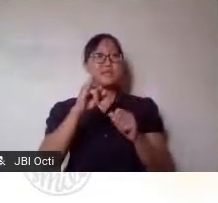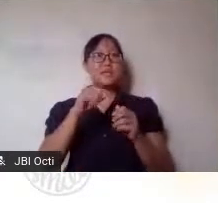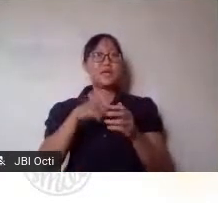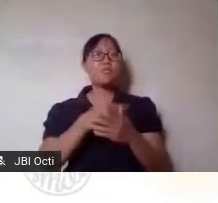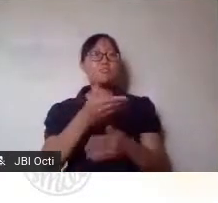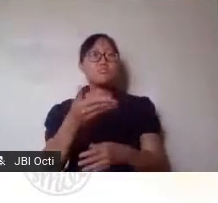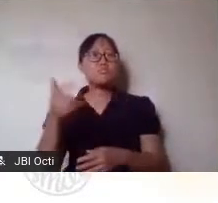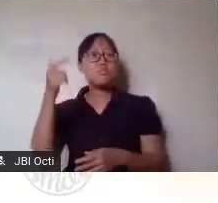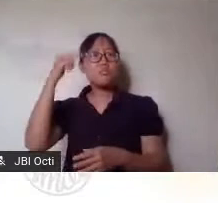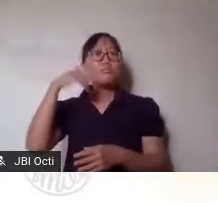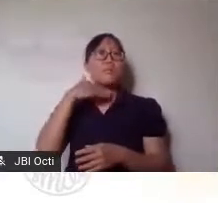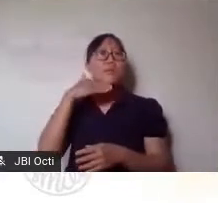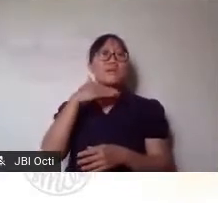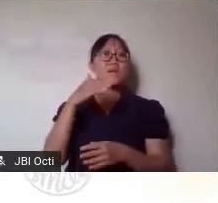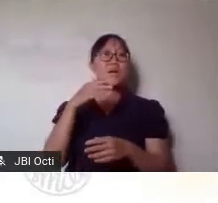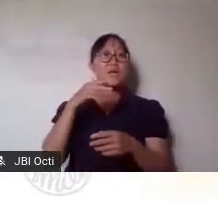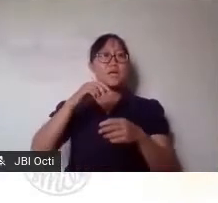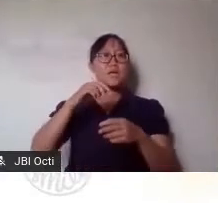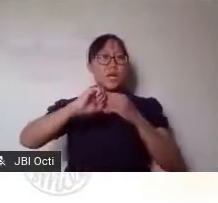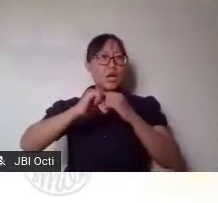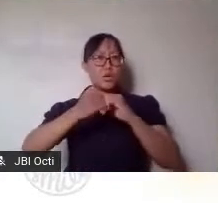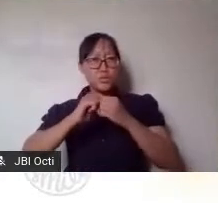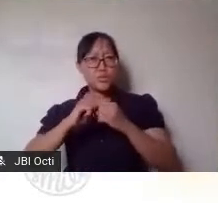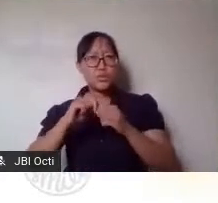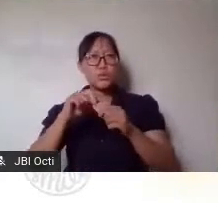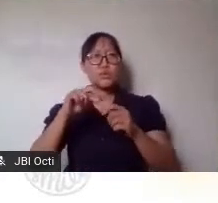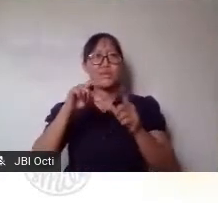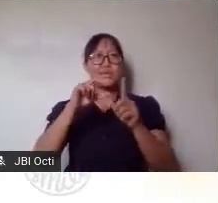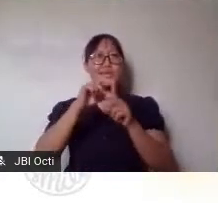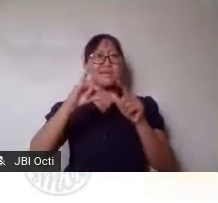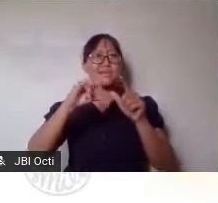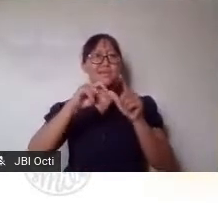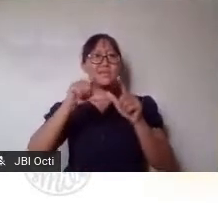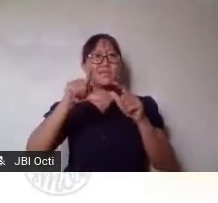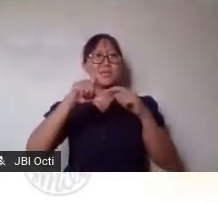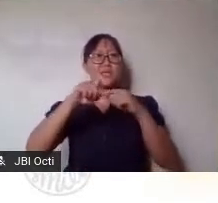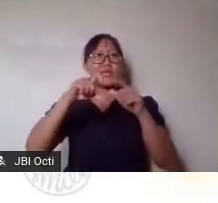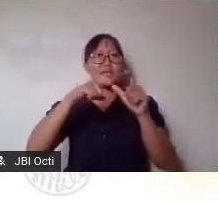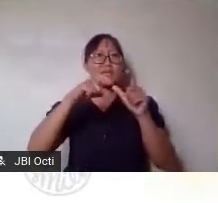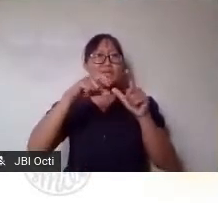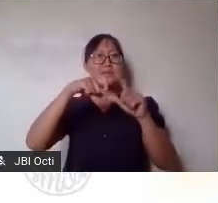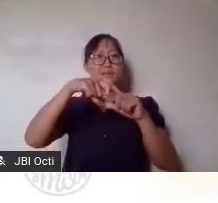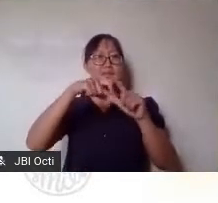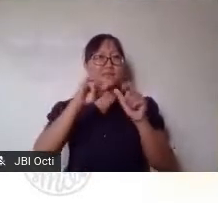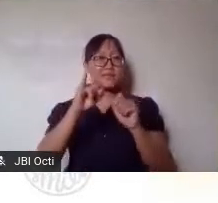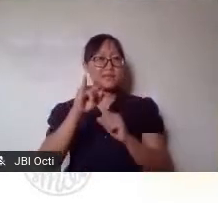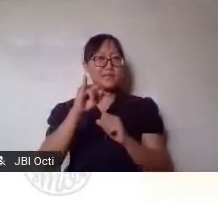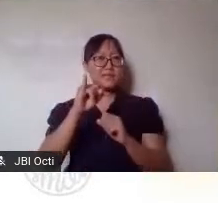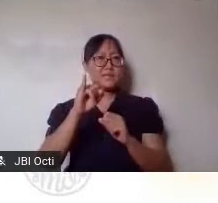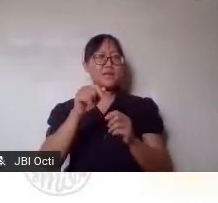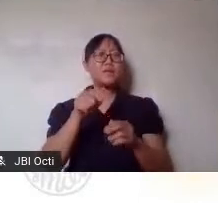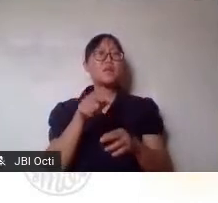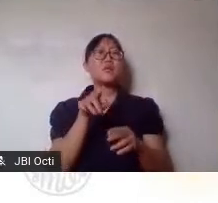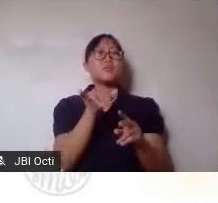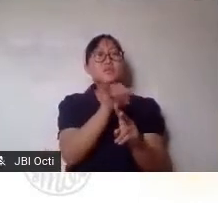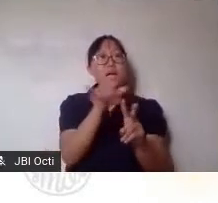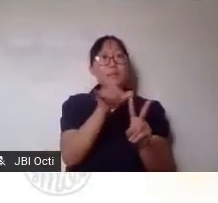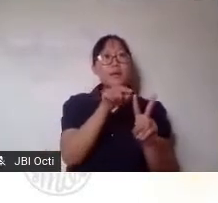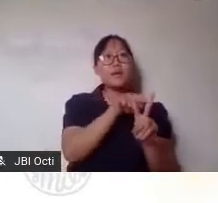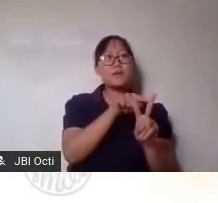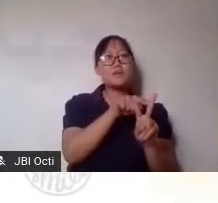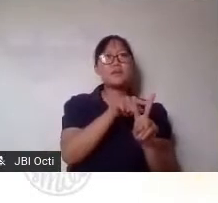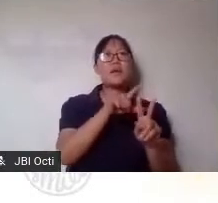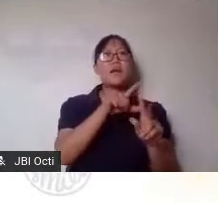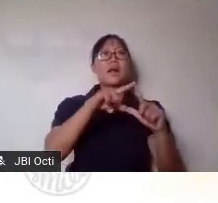seringkali bersamaan dengan ADHD. Oleh karena itu, menjadi kesulitan kalau kita melihat anak-anak ini di